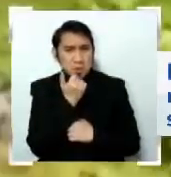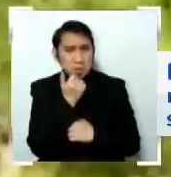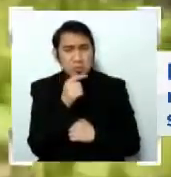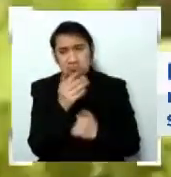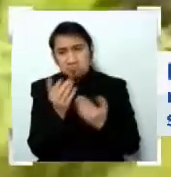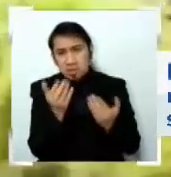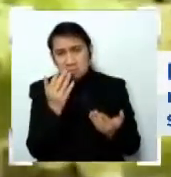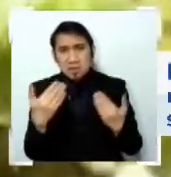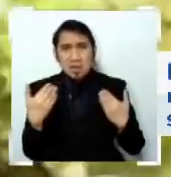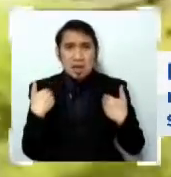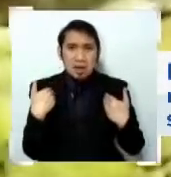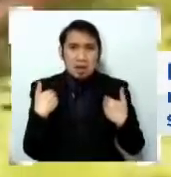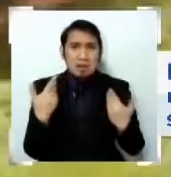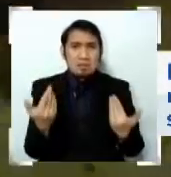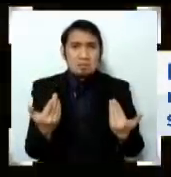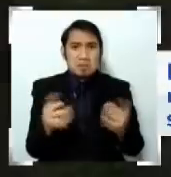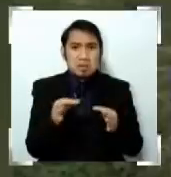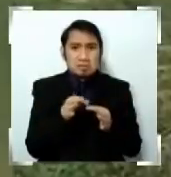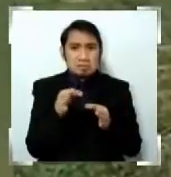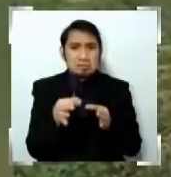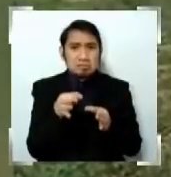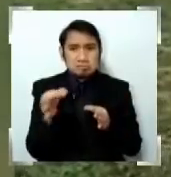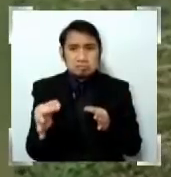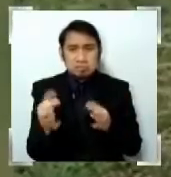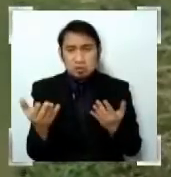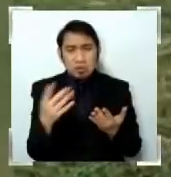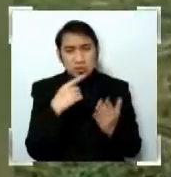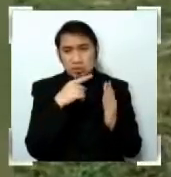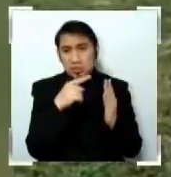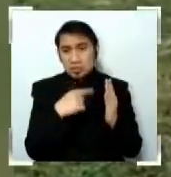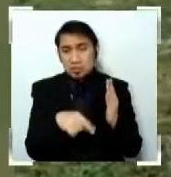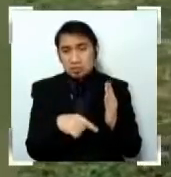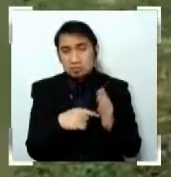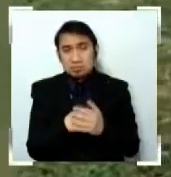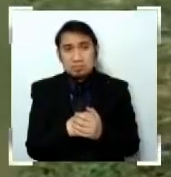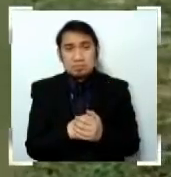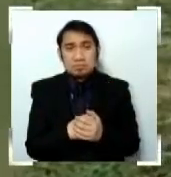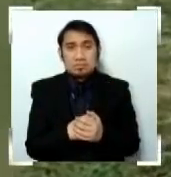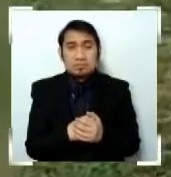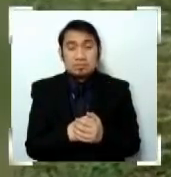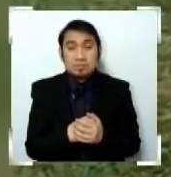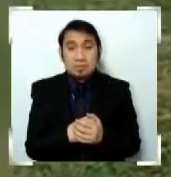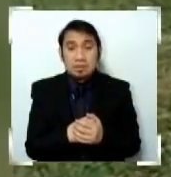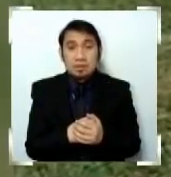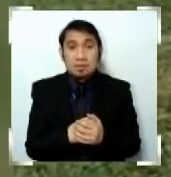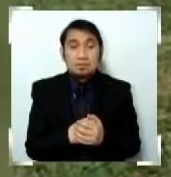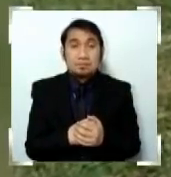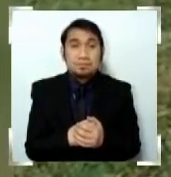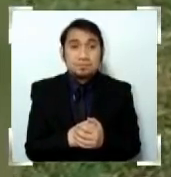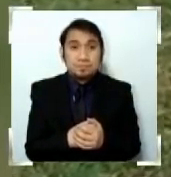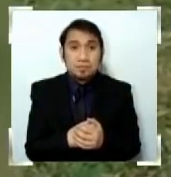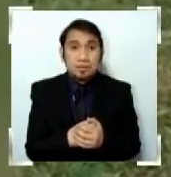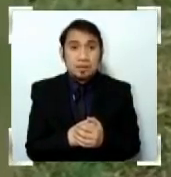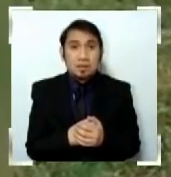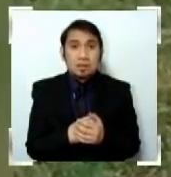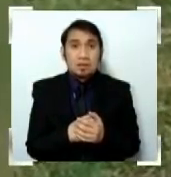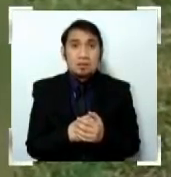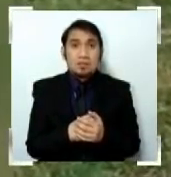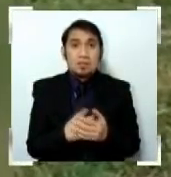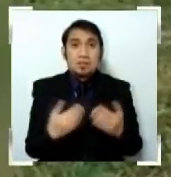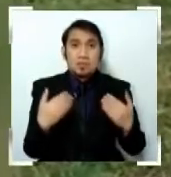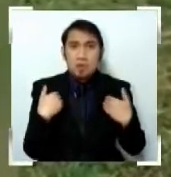na maintenance at check sa eroplano. The aircraft, all of the aircraft is going through pre-flight, through flight and post-flight inspections.